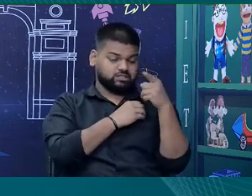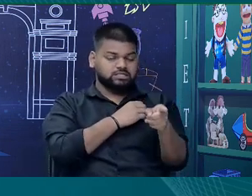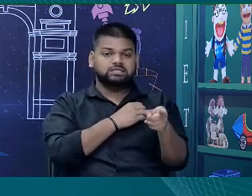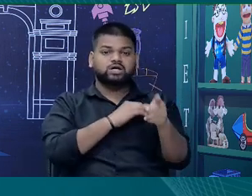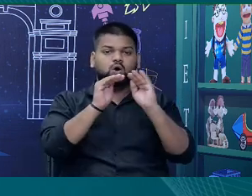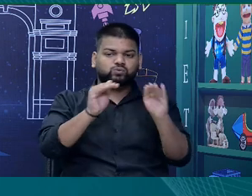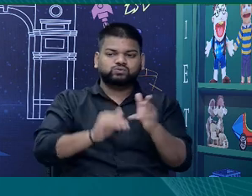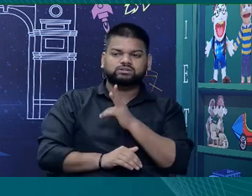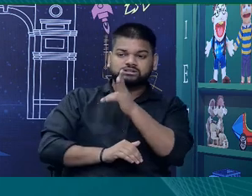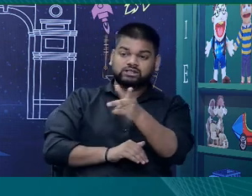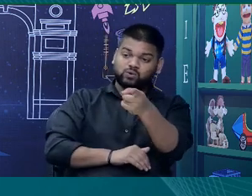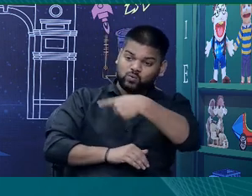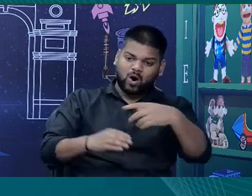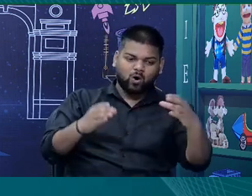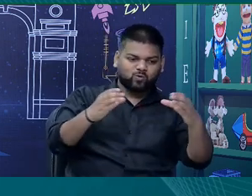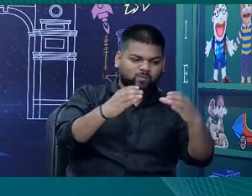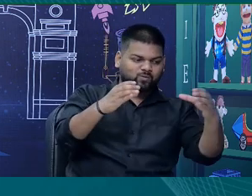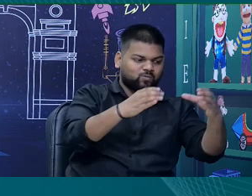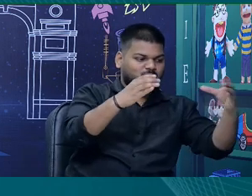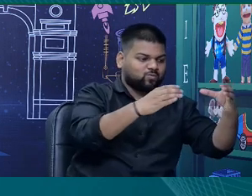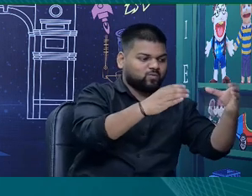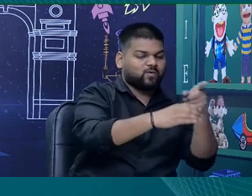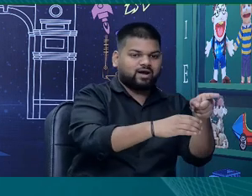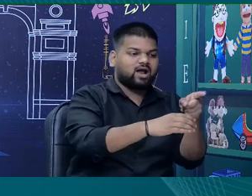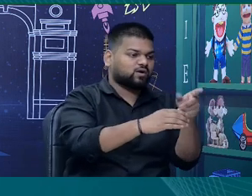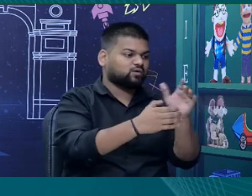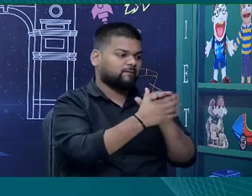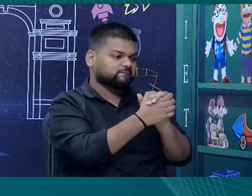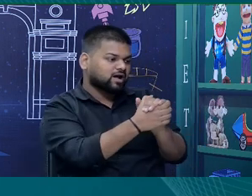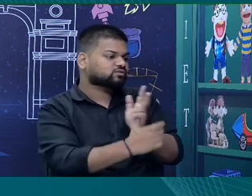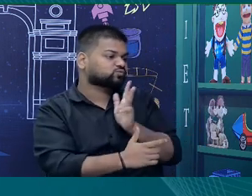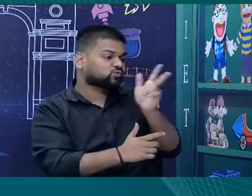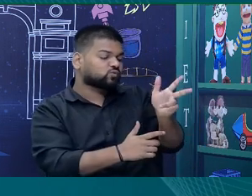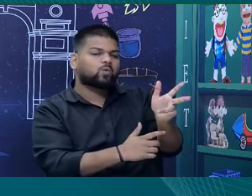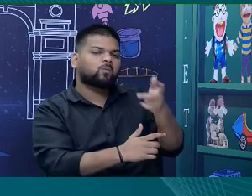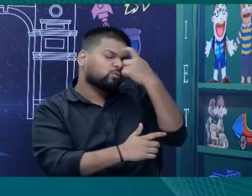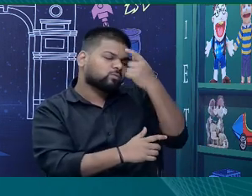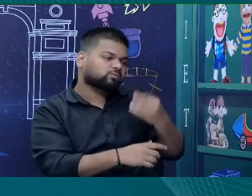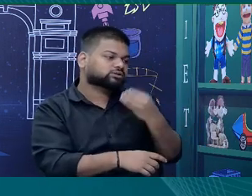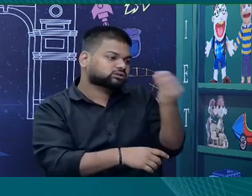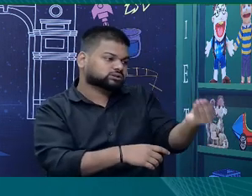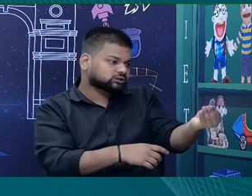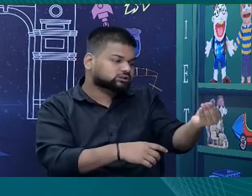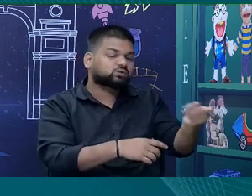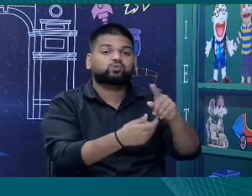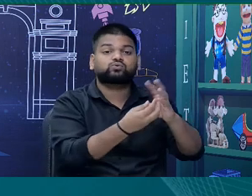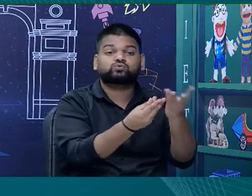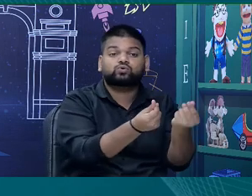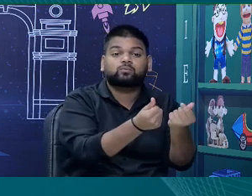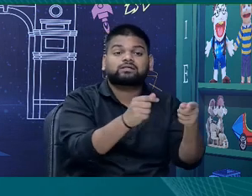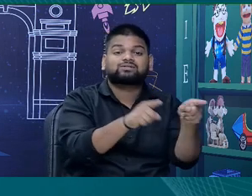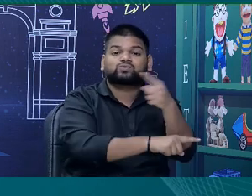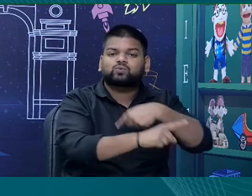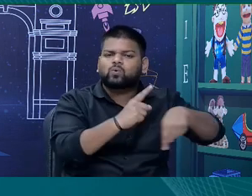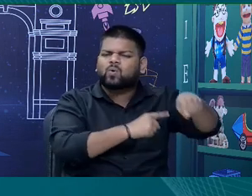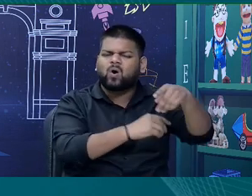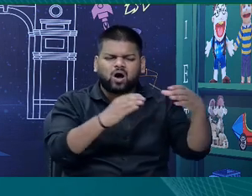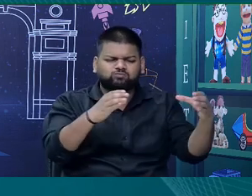सिलेक्ट करेगा नंबर दूसरा बच्चा उसको कंडीशंस बताया और वो आपस में खेलेंगे तो उससे क्या होता है ph2po लर्निंग भी होता है